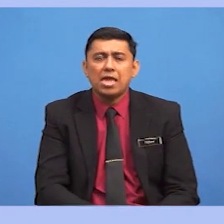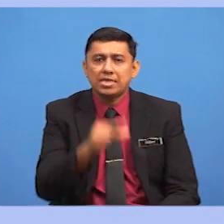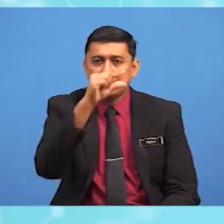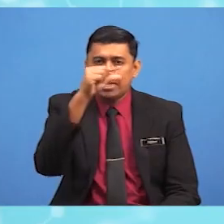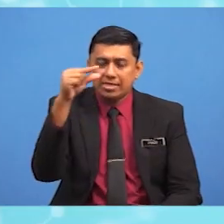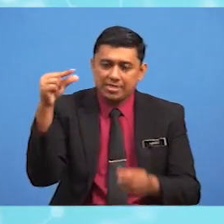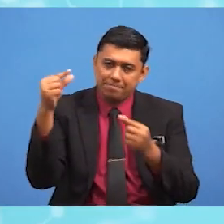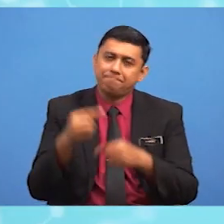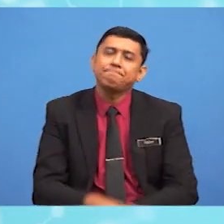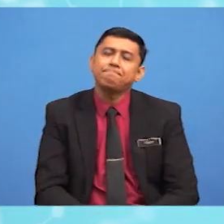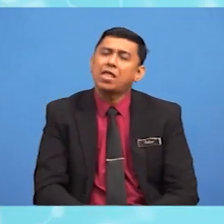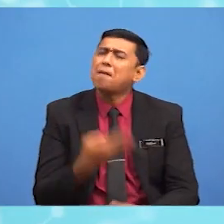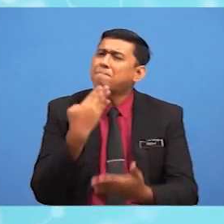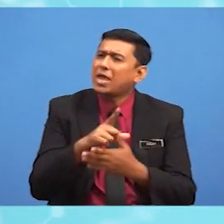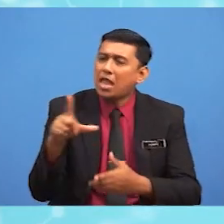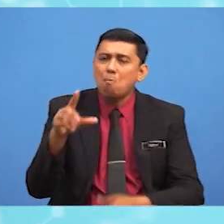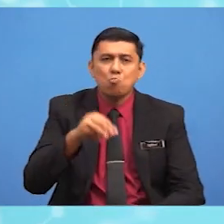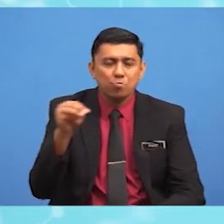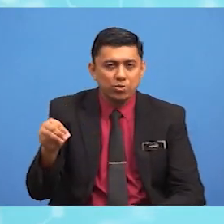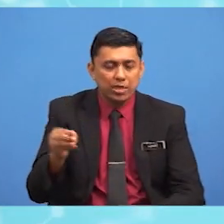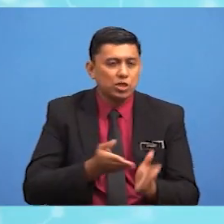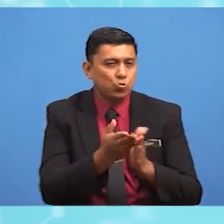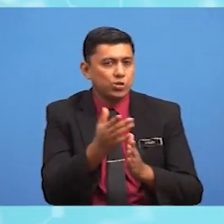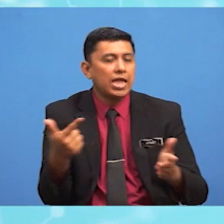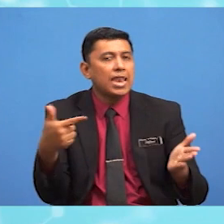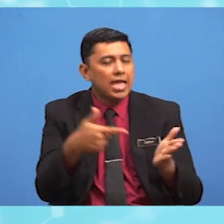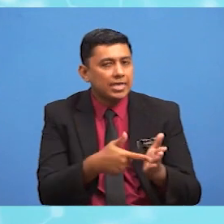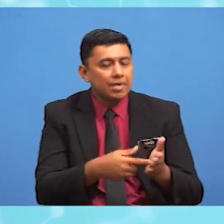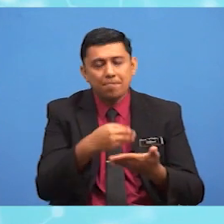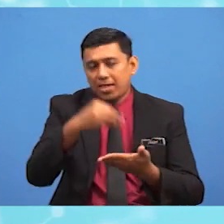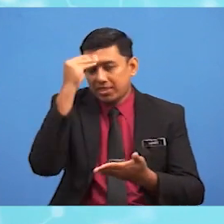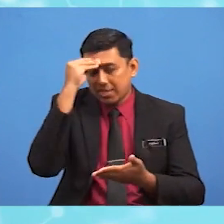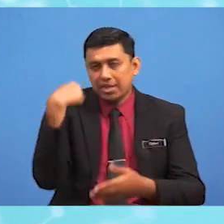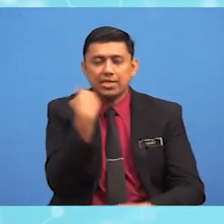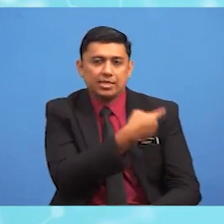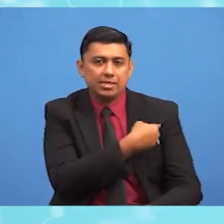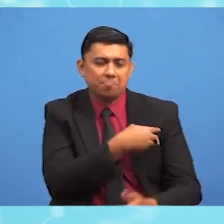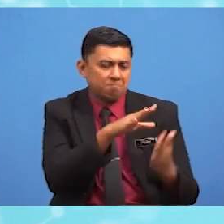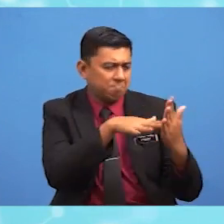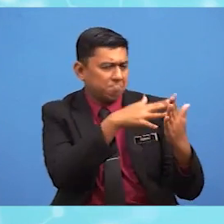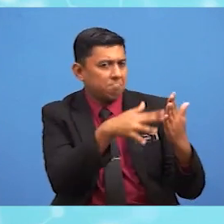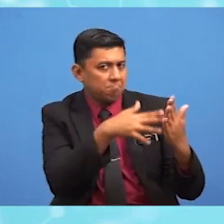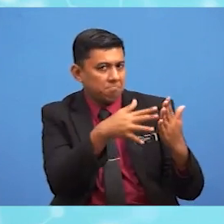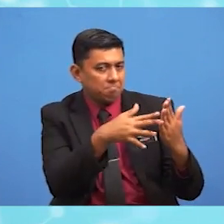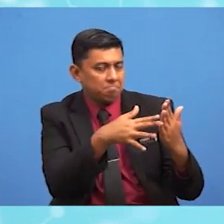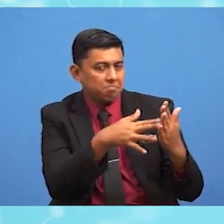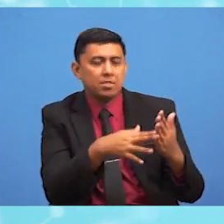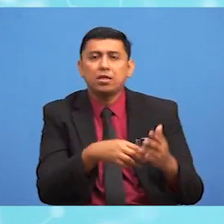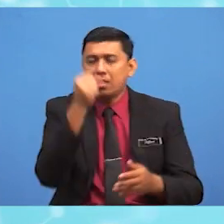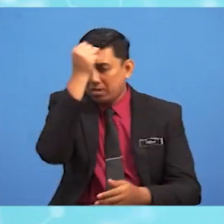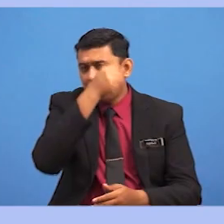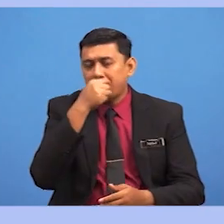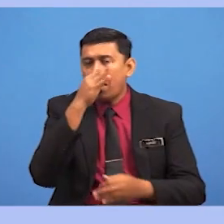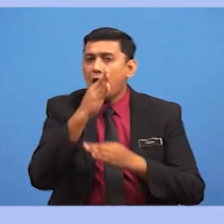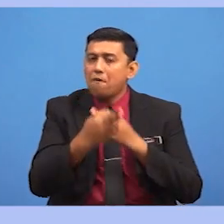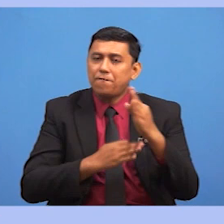gas. Baiklah murid-murid, kita teruskan lagi pembelajaran kita dengan meneliti sifat fizik dan sifat